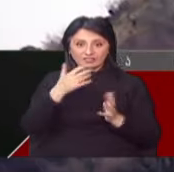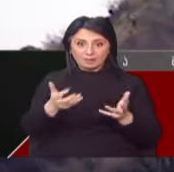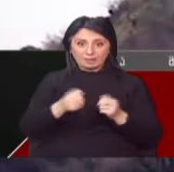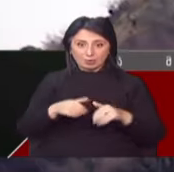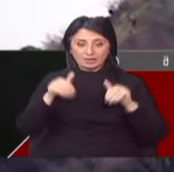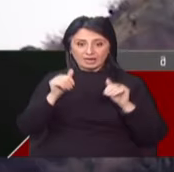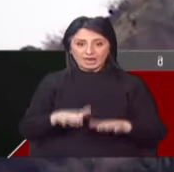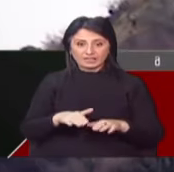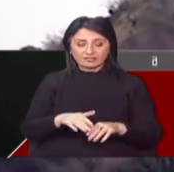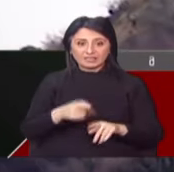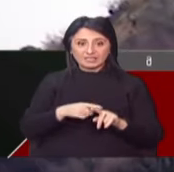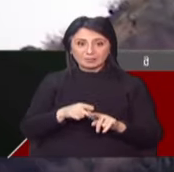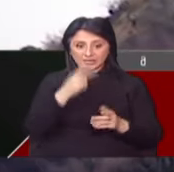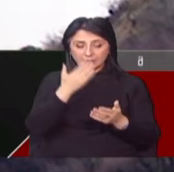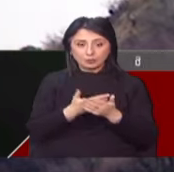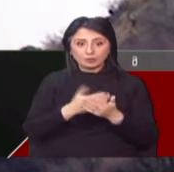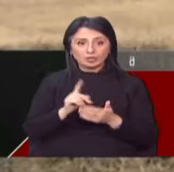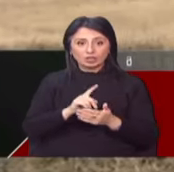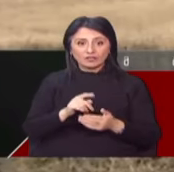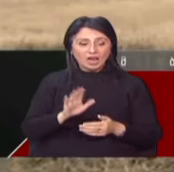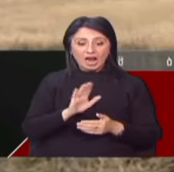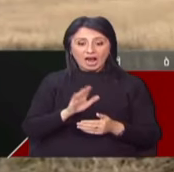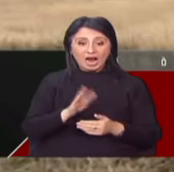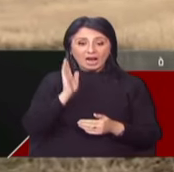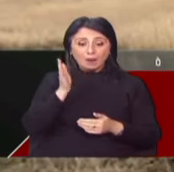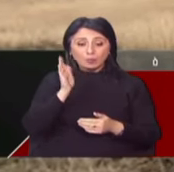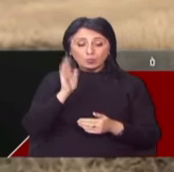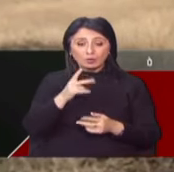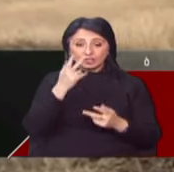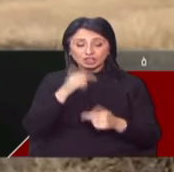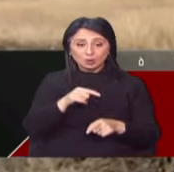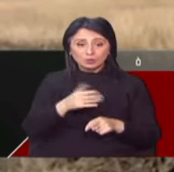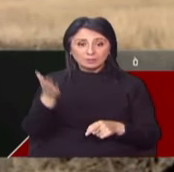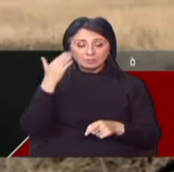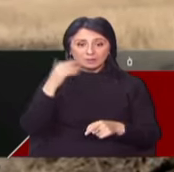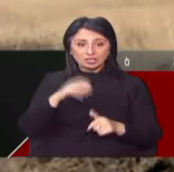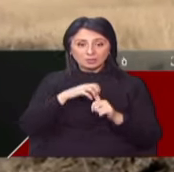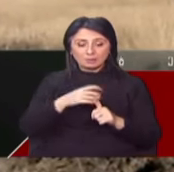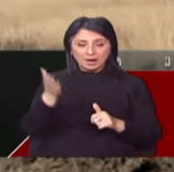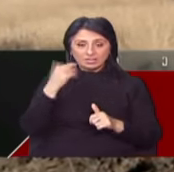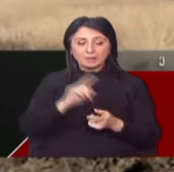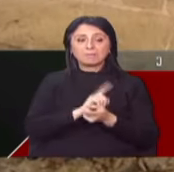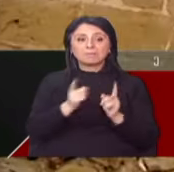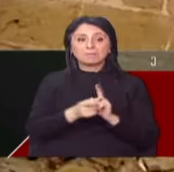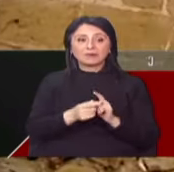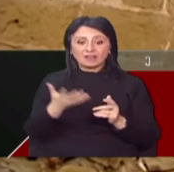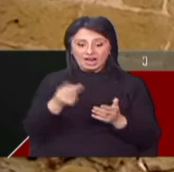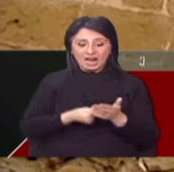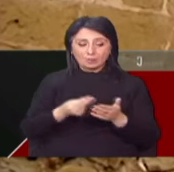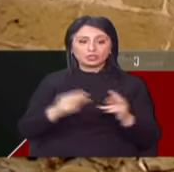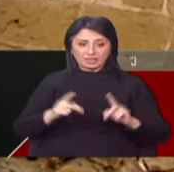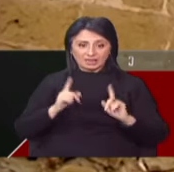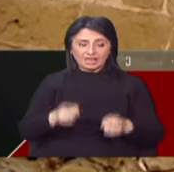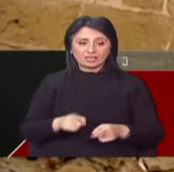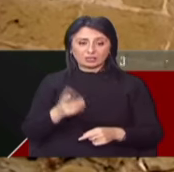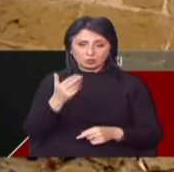მიღებული გადაწყვეტილებები კი იმაზე მიუთითებს რომ არათუ აპირებდნენ ამის შეგუებას მაშინდელი მაღალჩინოსნები. პირიქით ხელმოწერებით